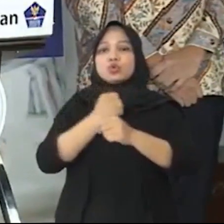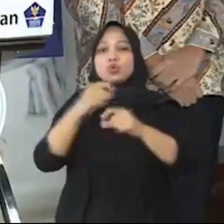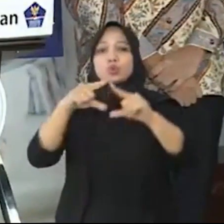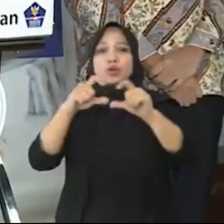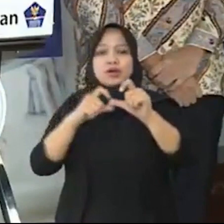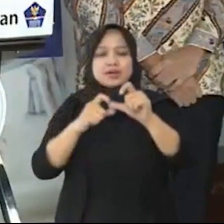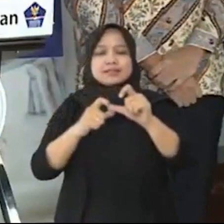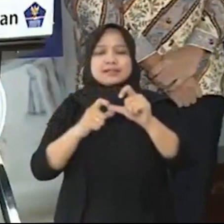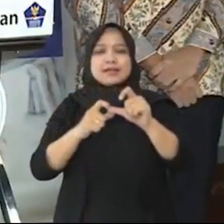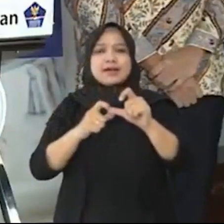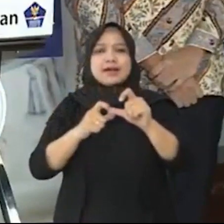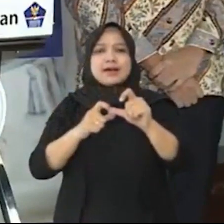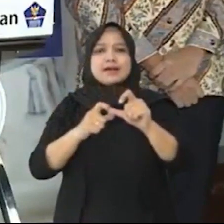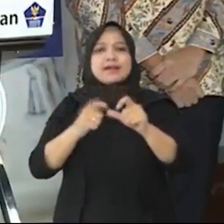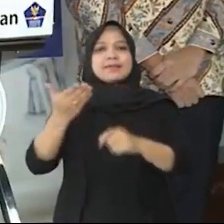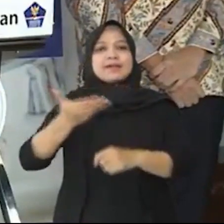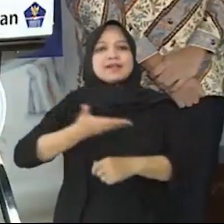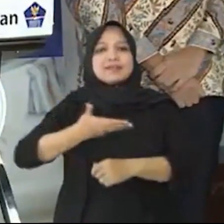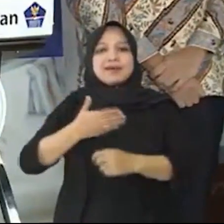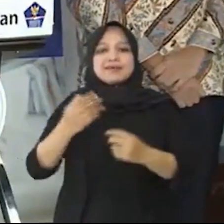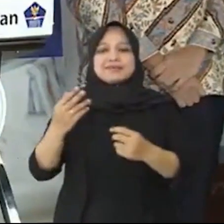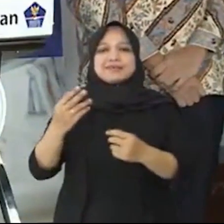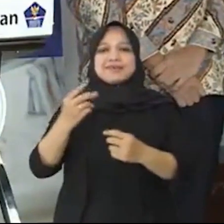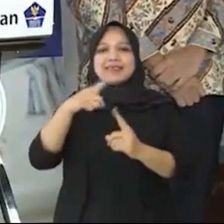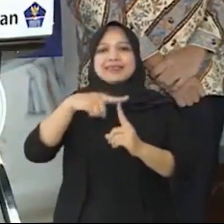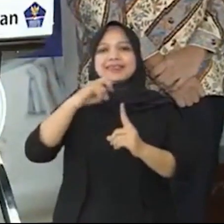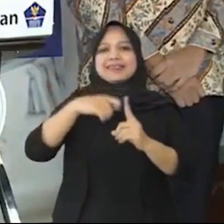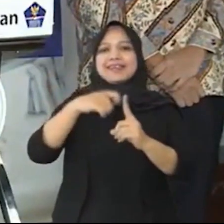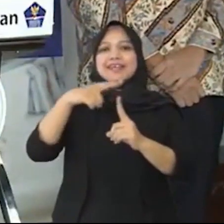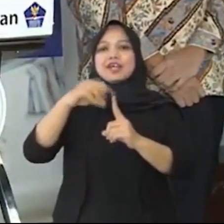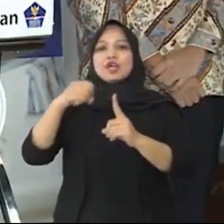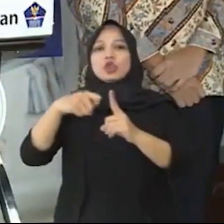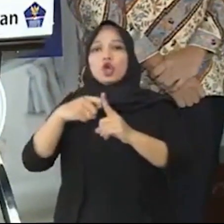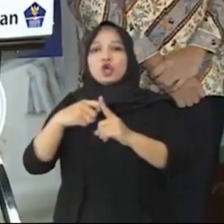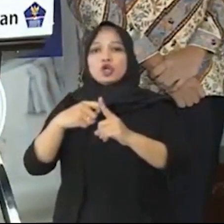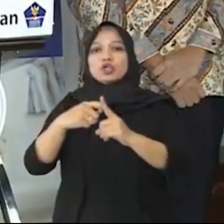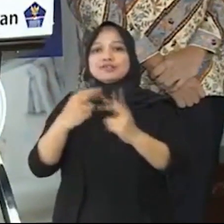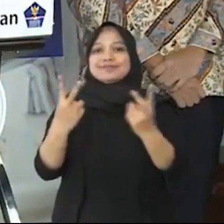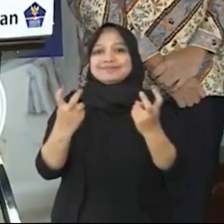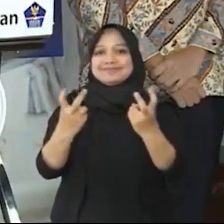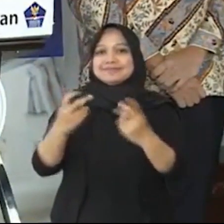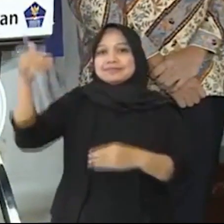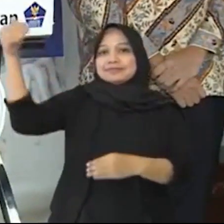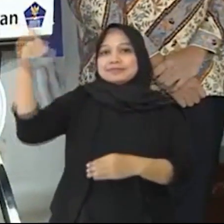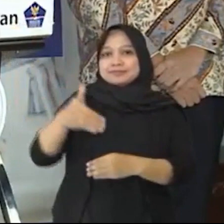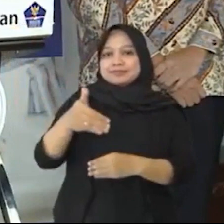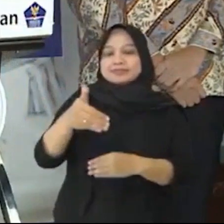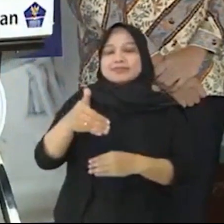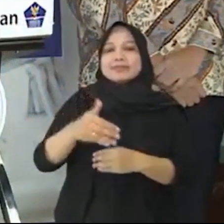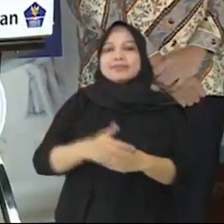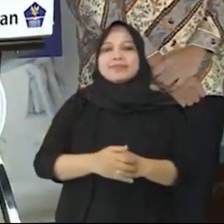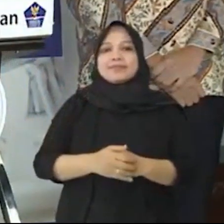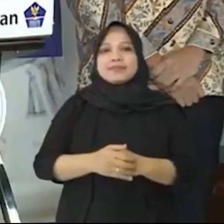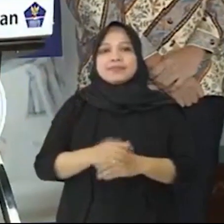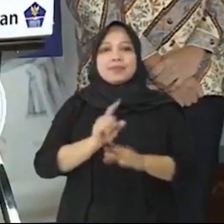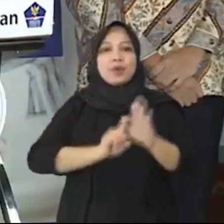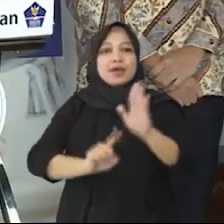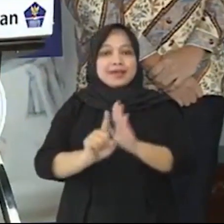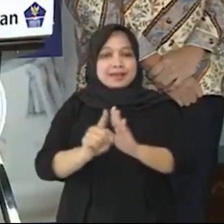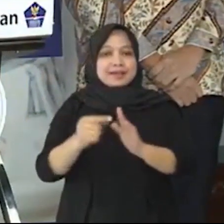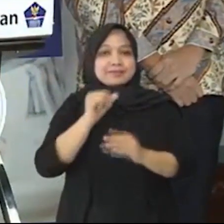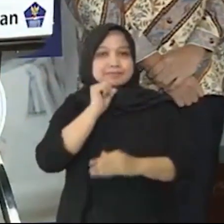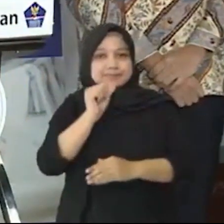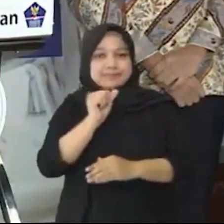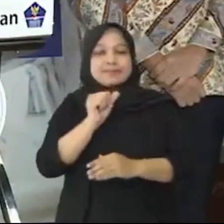dari perwakilan tiktok yang dipimpin oleh saudara Donny eryastha